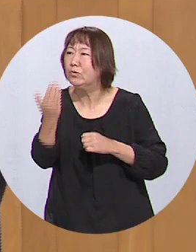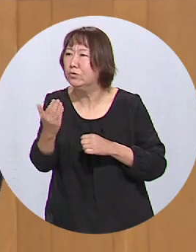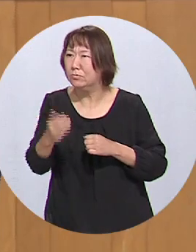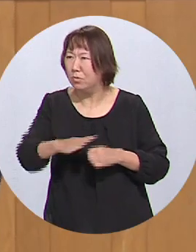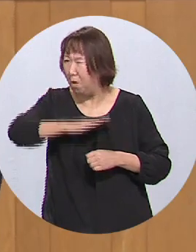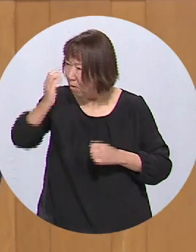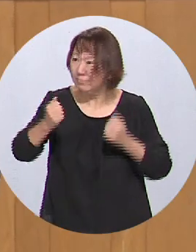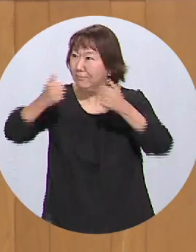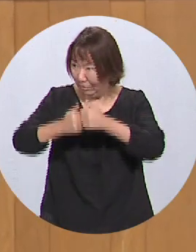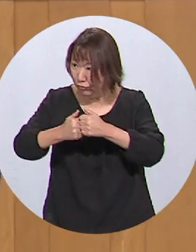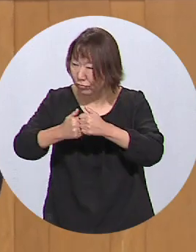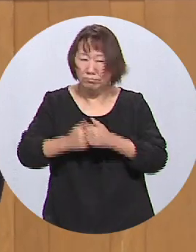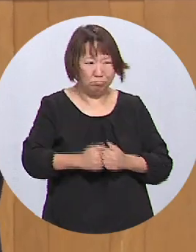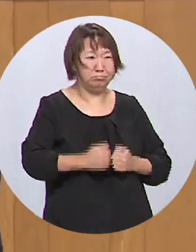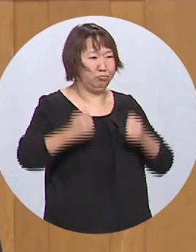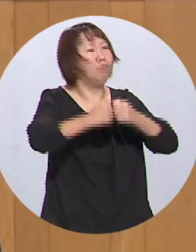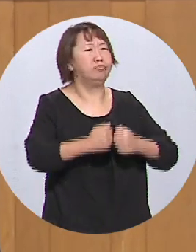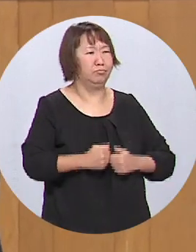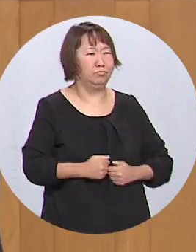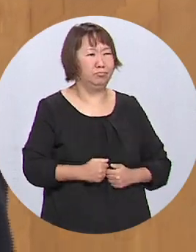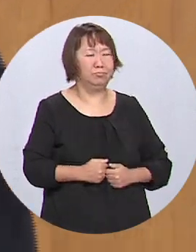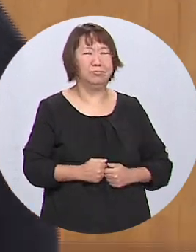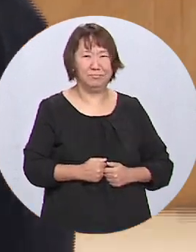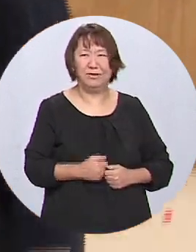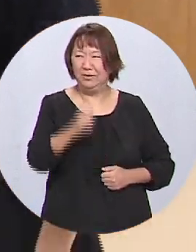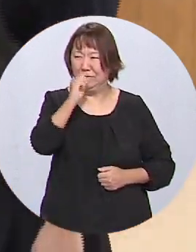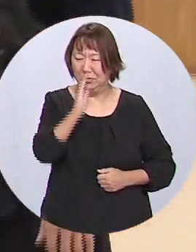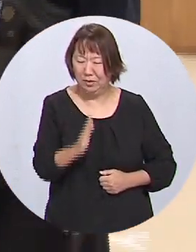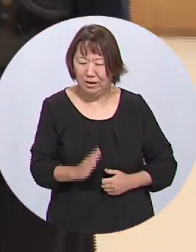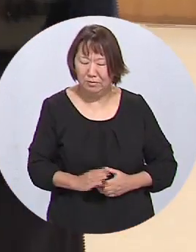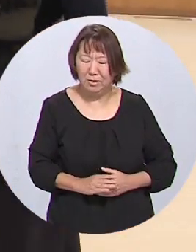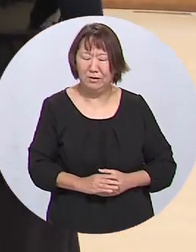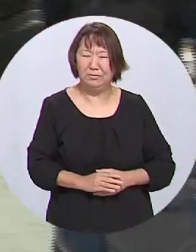か？ 本気でやります。 わかりました。 よろしくお願いします。 よろしくお願いします。